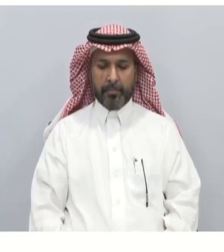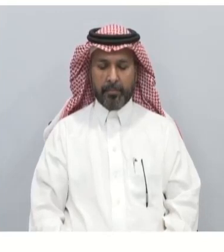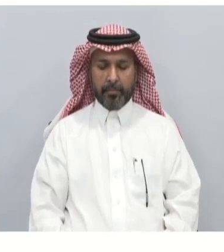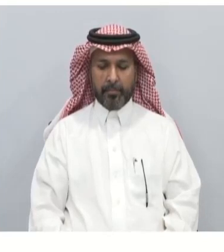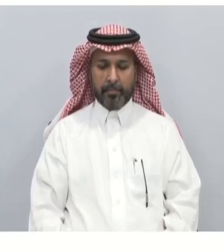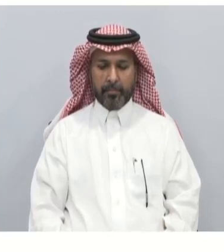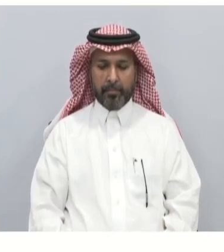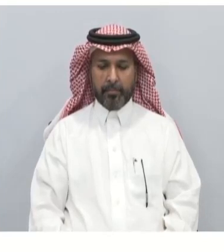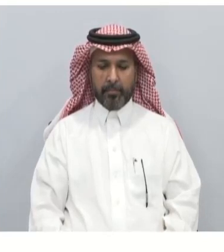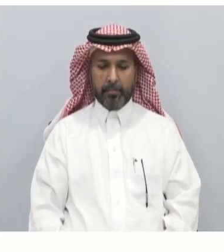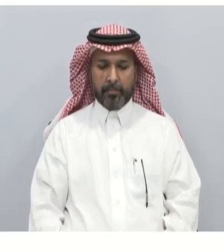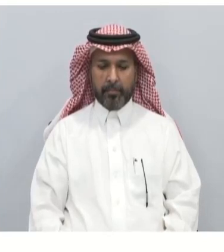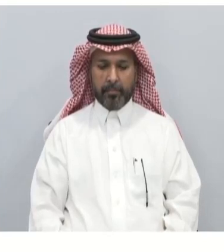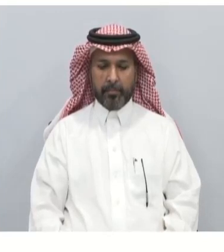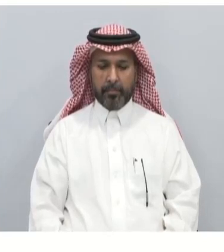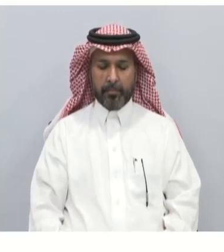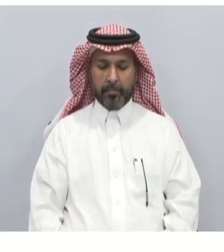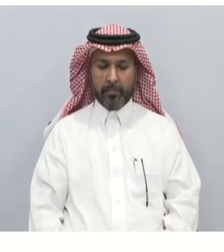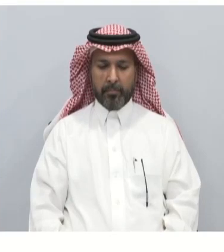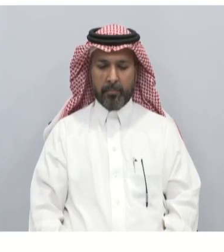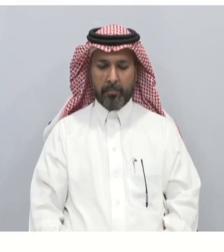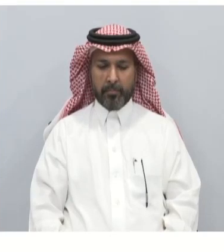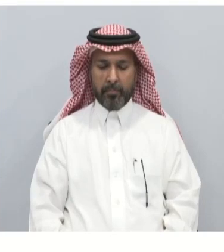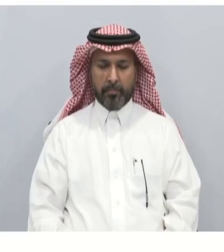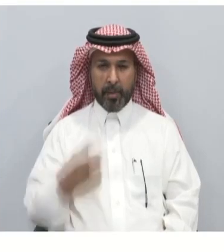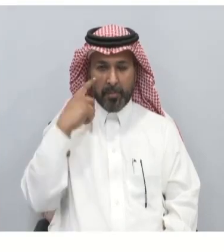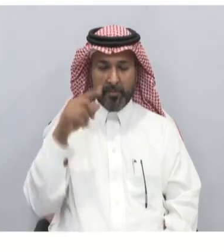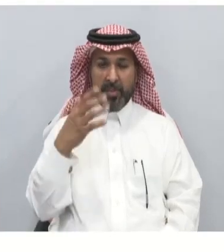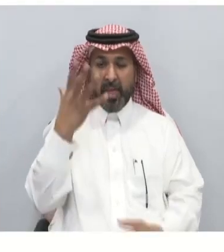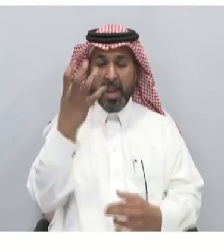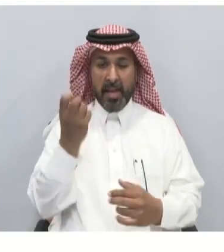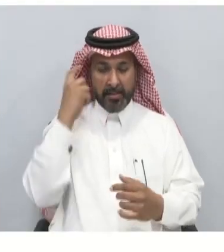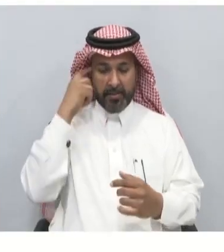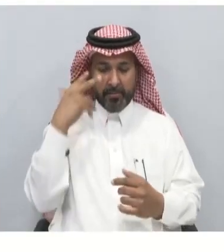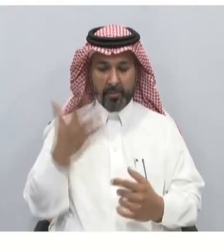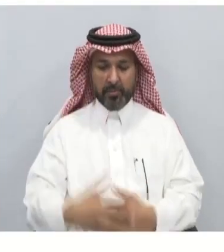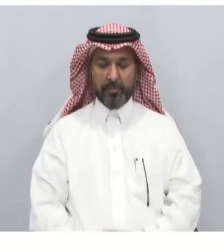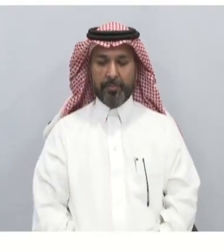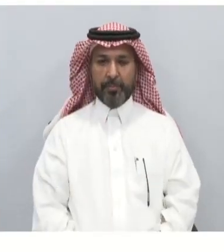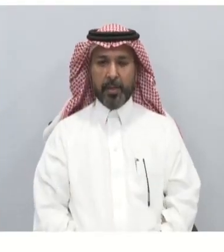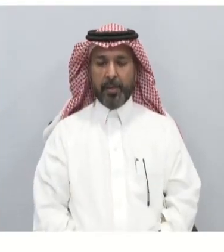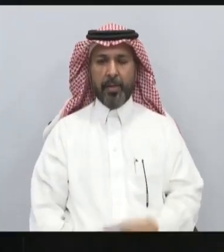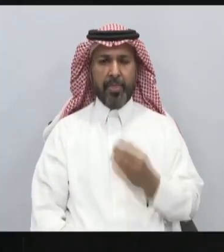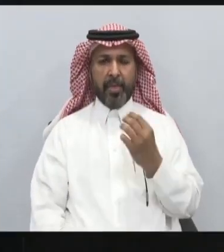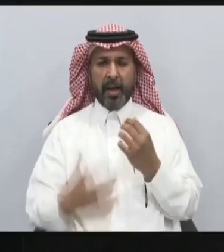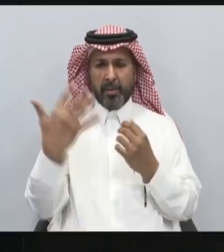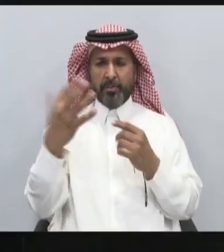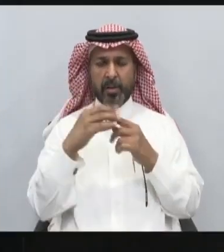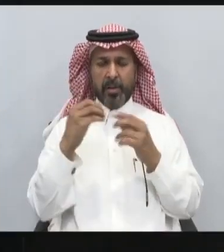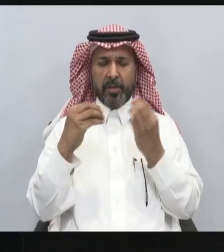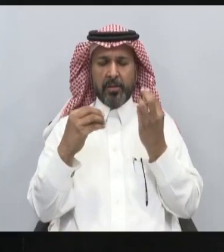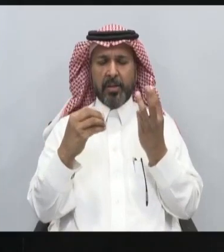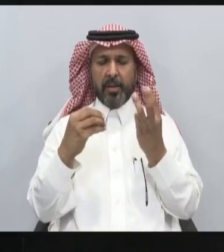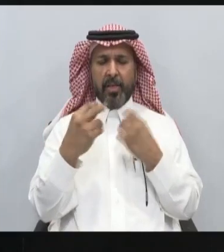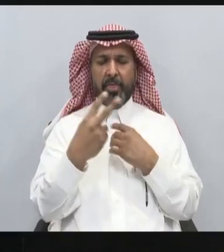شفنا قبل قليل طرحنا 5. كيف طبعا نعرف هذا الفرق؟ أحيانا يكون ظاهر واضح مثل المتتابعة المذكورة قبل قليل،